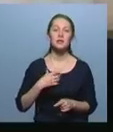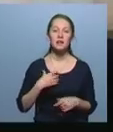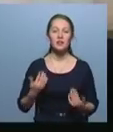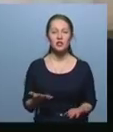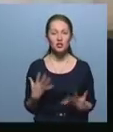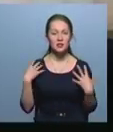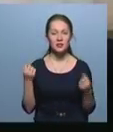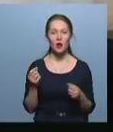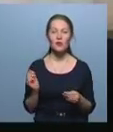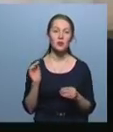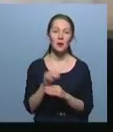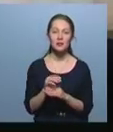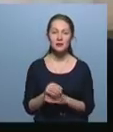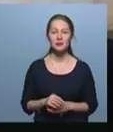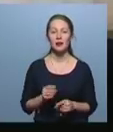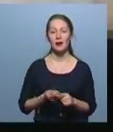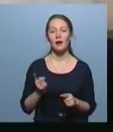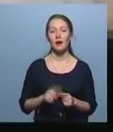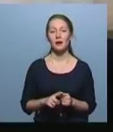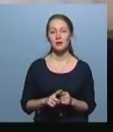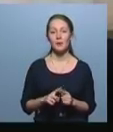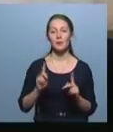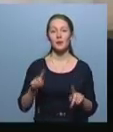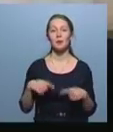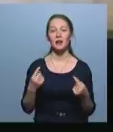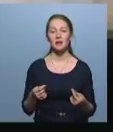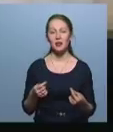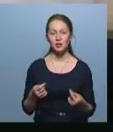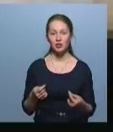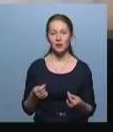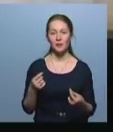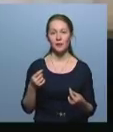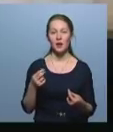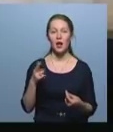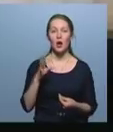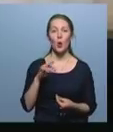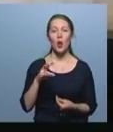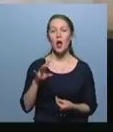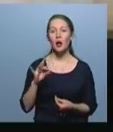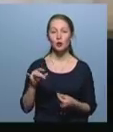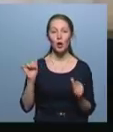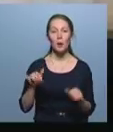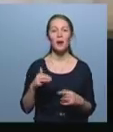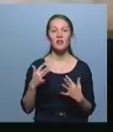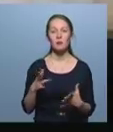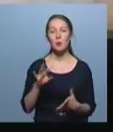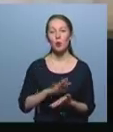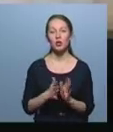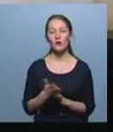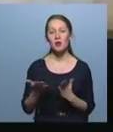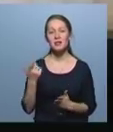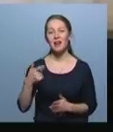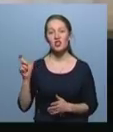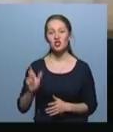здоровья. Это, значит, передача коллекторам прав требований по договорам, если гражданин, не дай